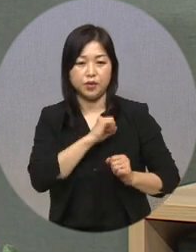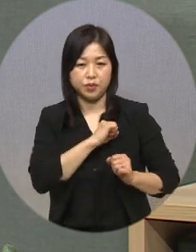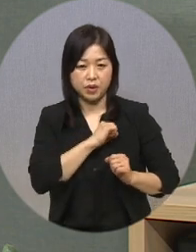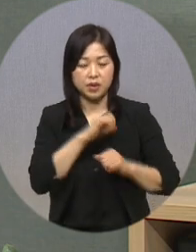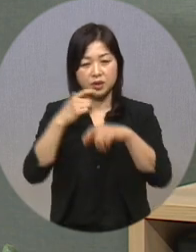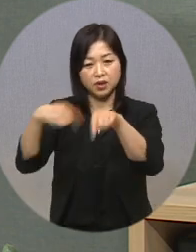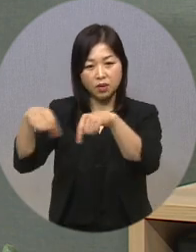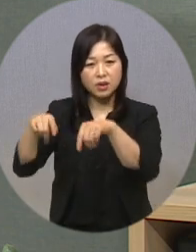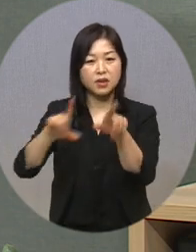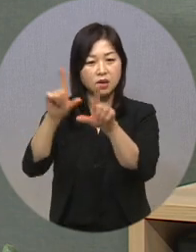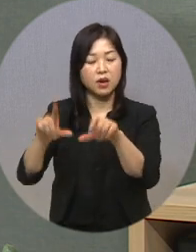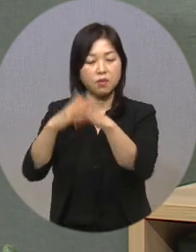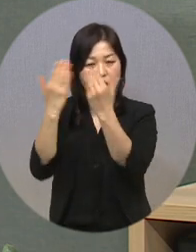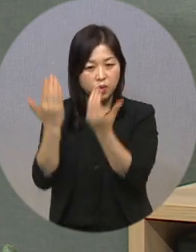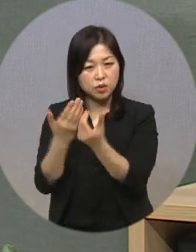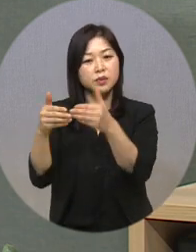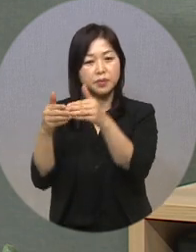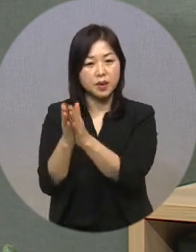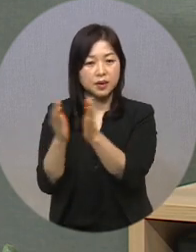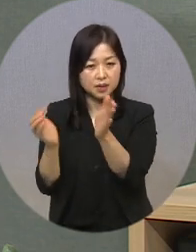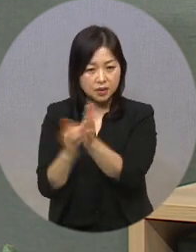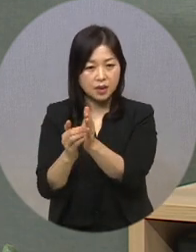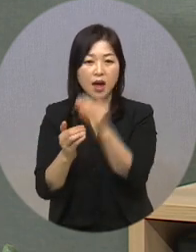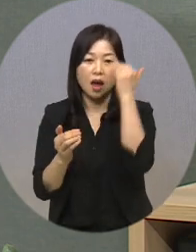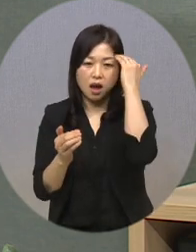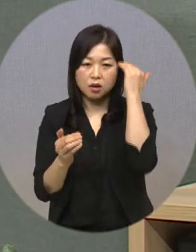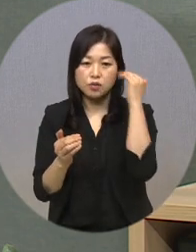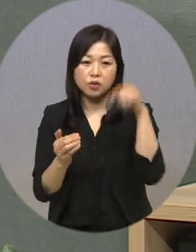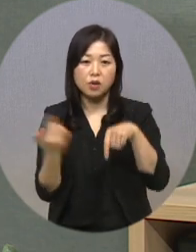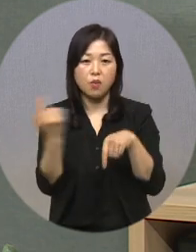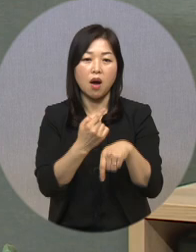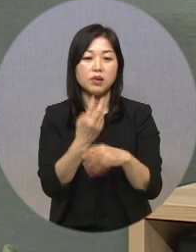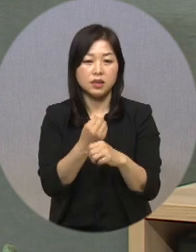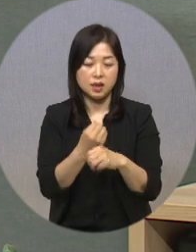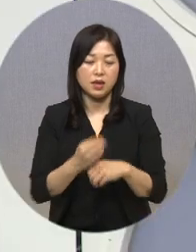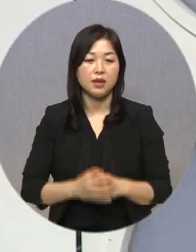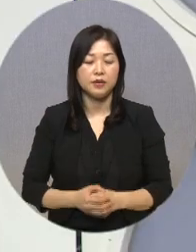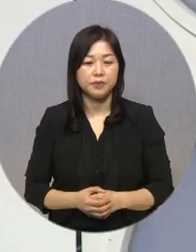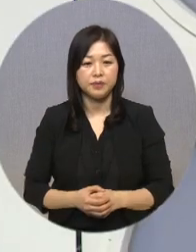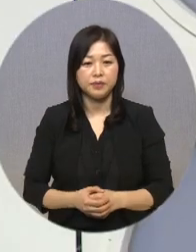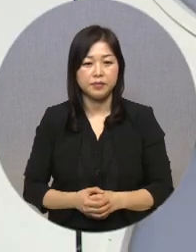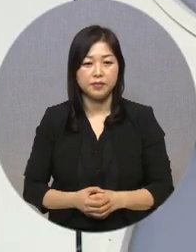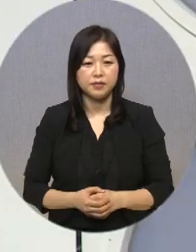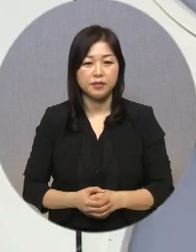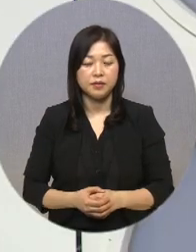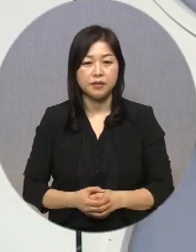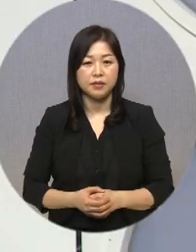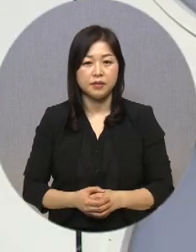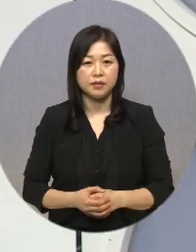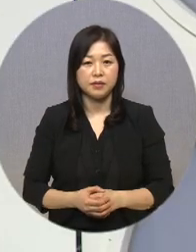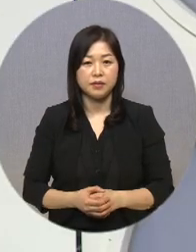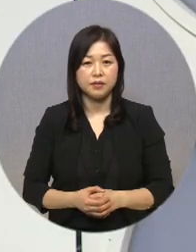정가의 생활도 다 끝내시고 한국에는 언제 오셨어요? 저는